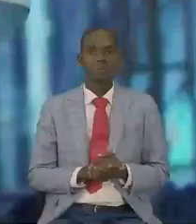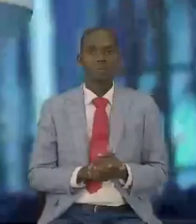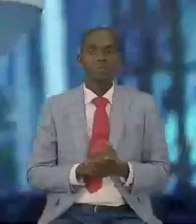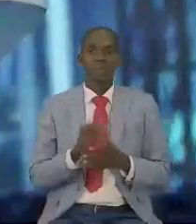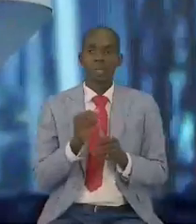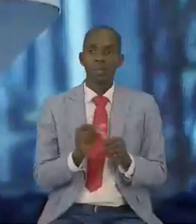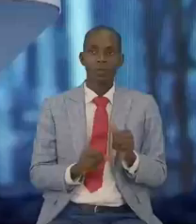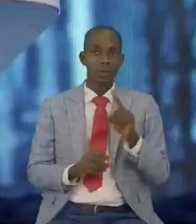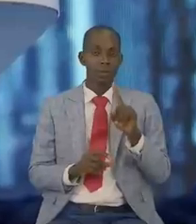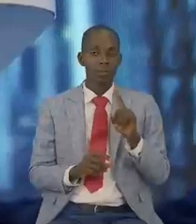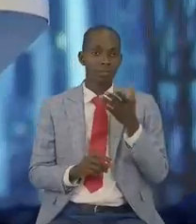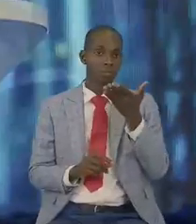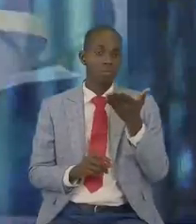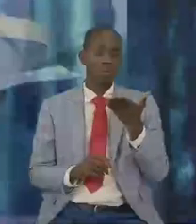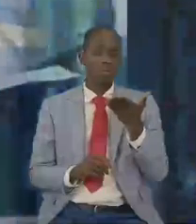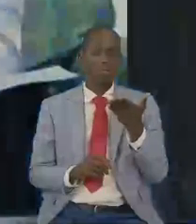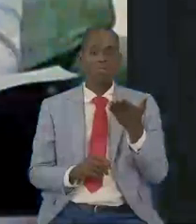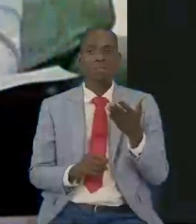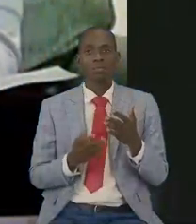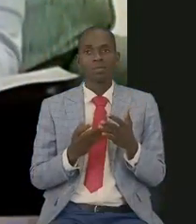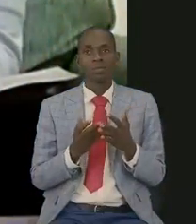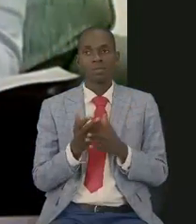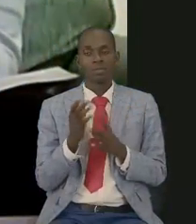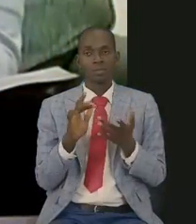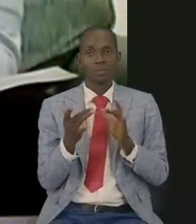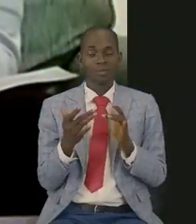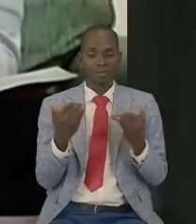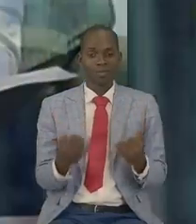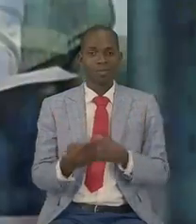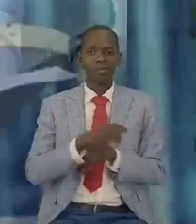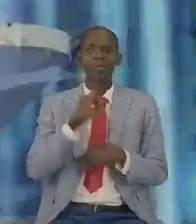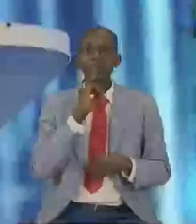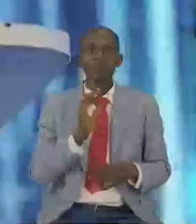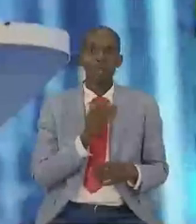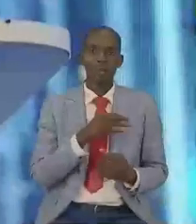Pour tout ce qui est en ligne aujourd'hui, c'est un jour spécial.